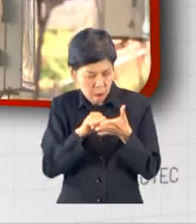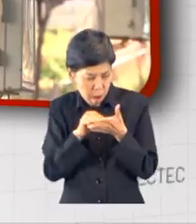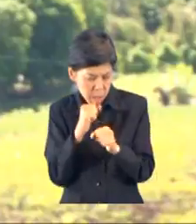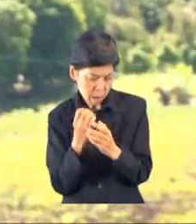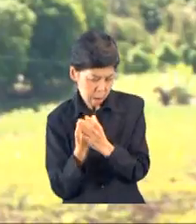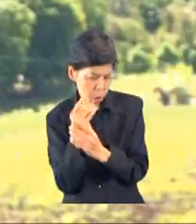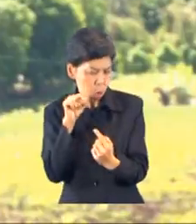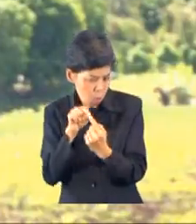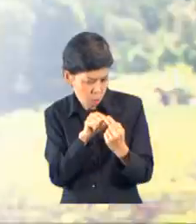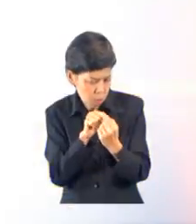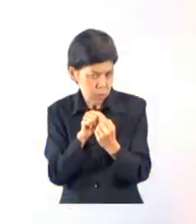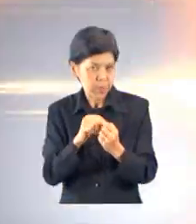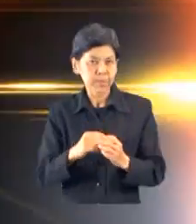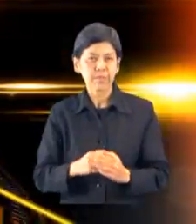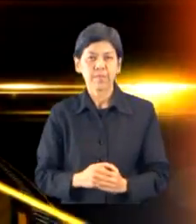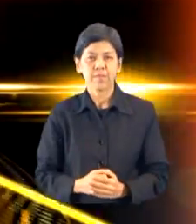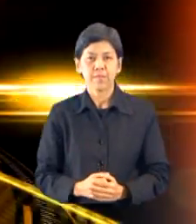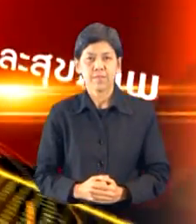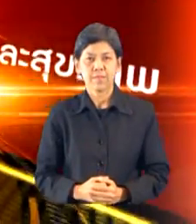ปลูกพืชซึ่งมีความจำเป็นมาก